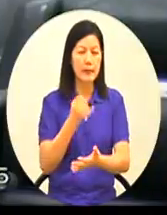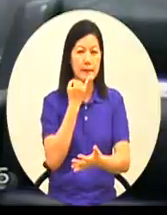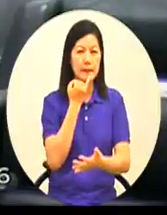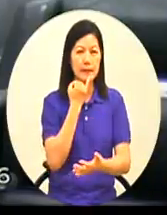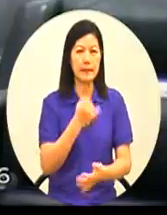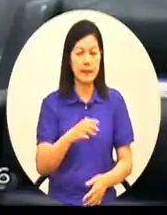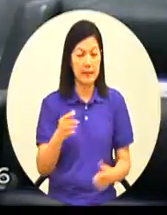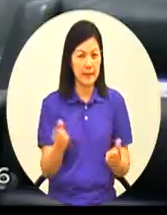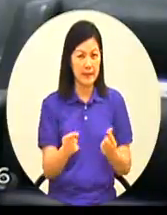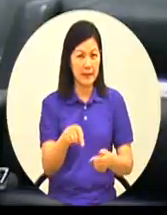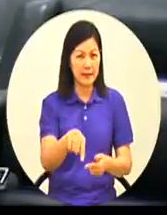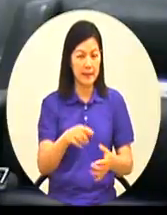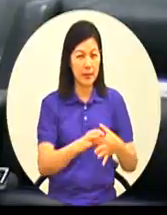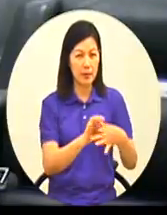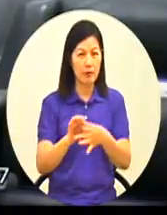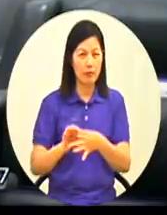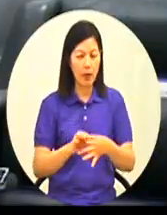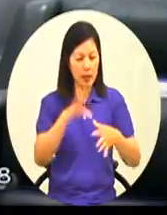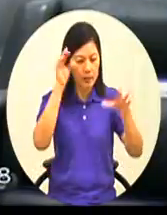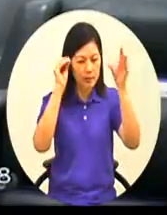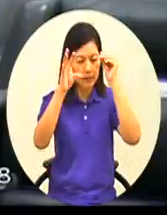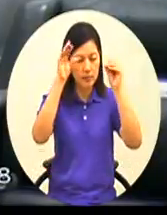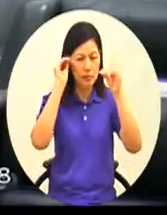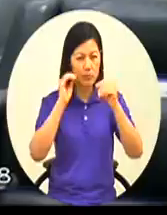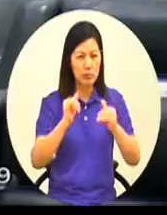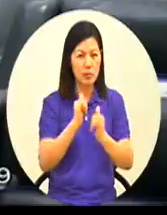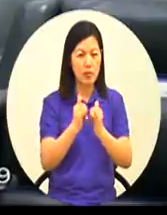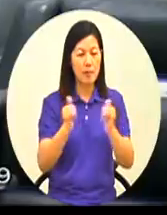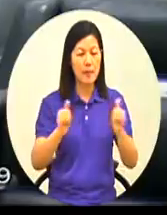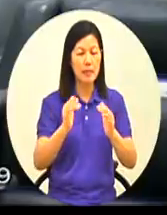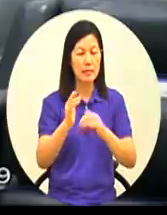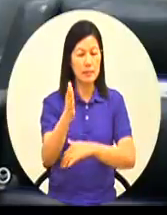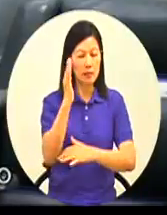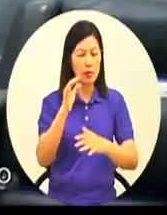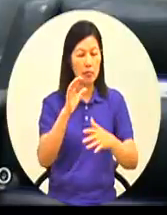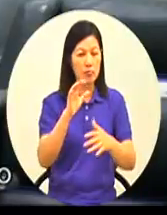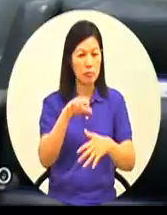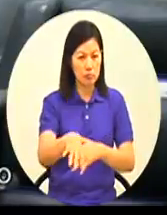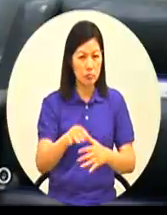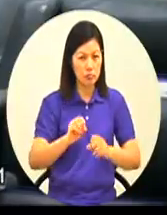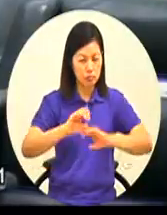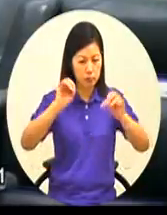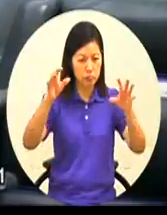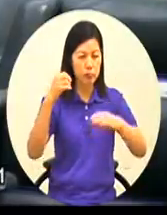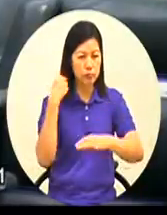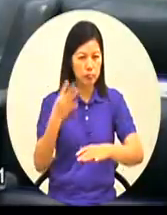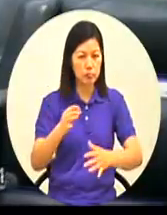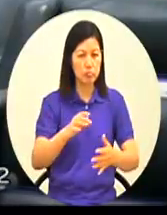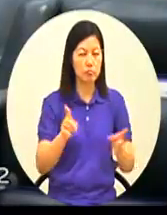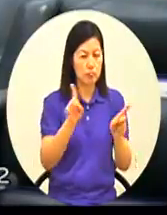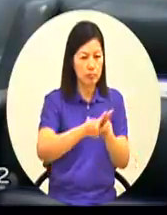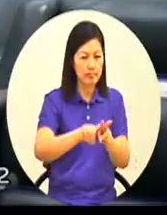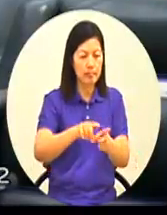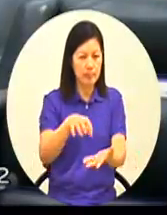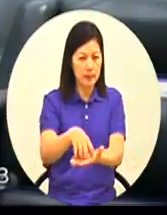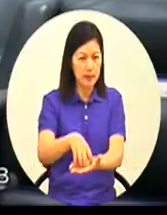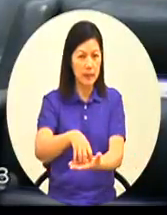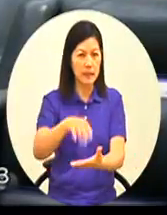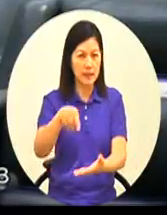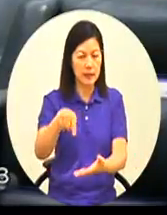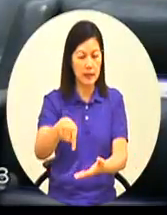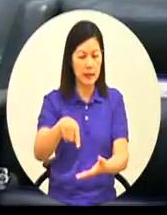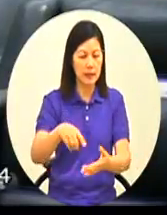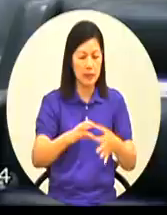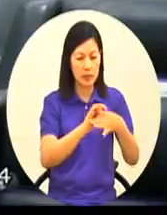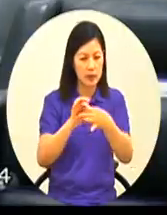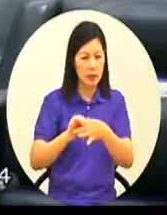像这样相关的一些资讯呢，我想我们民政局在推动我们这一个新的这一个伴侣证的时候，也要将相关的